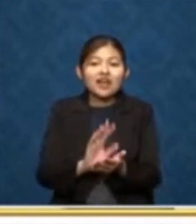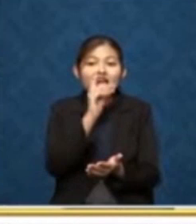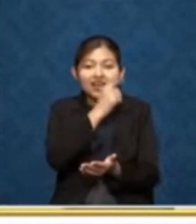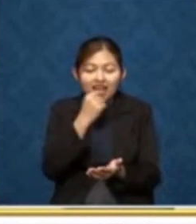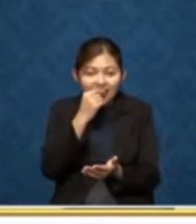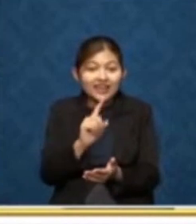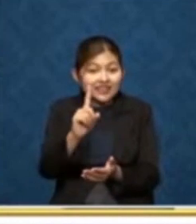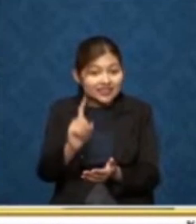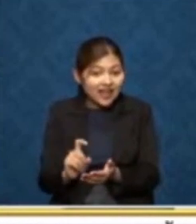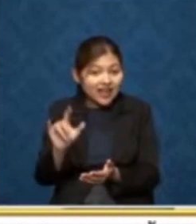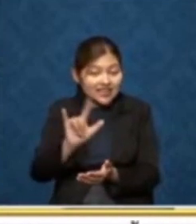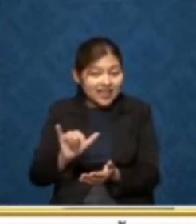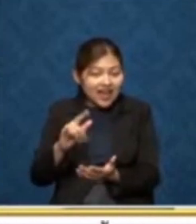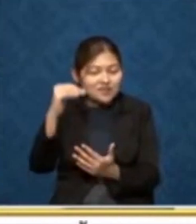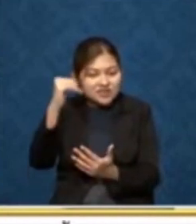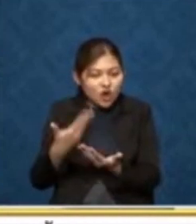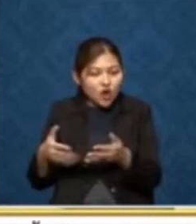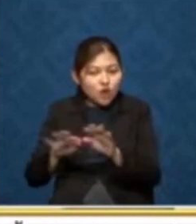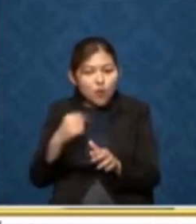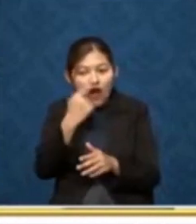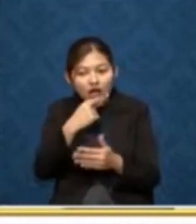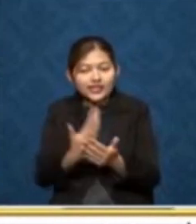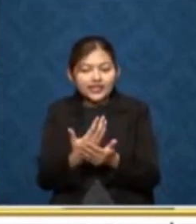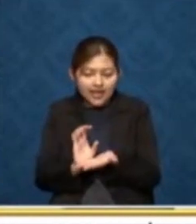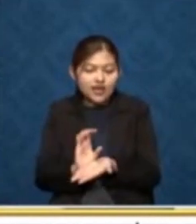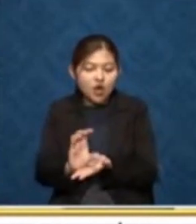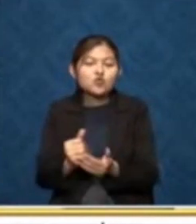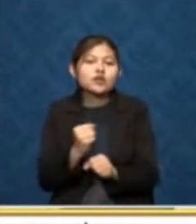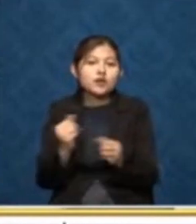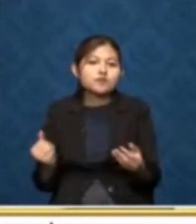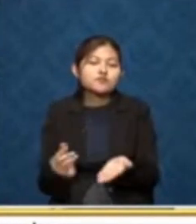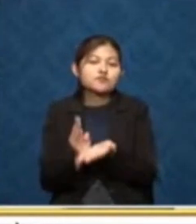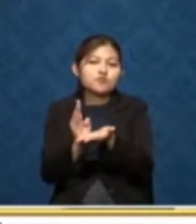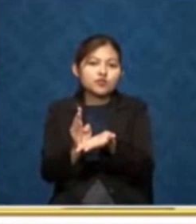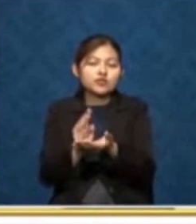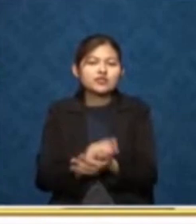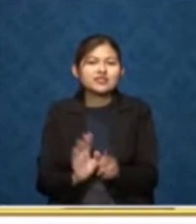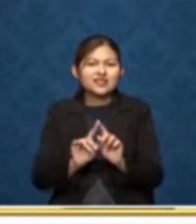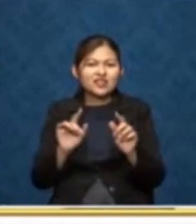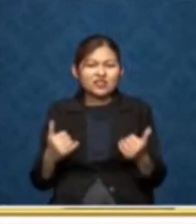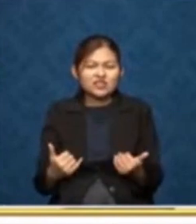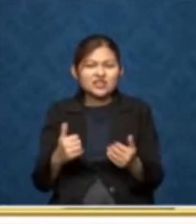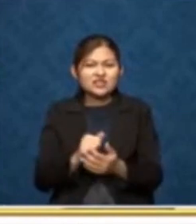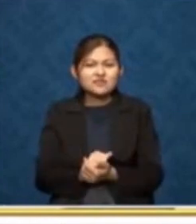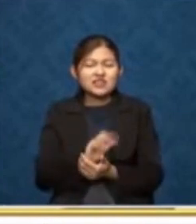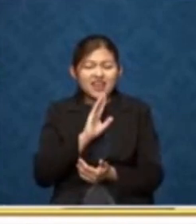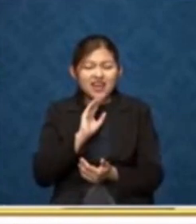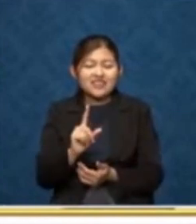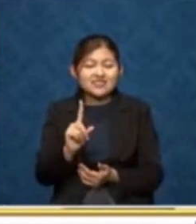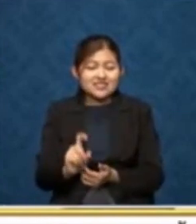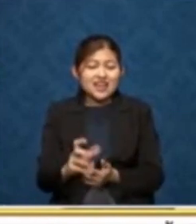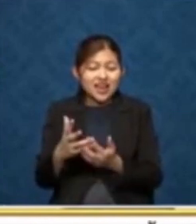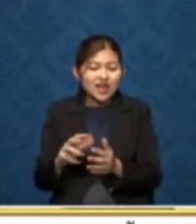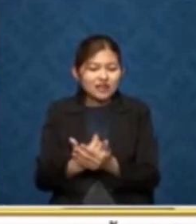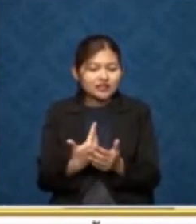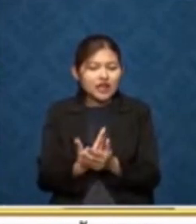พรบนี้คือมันไม่มีหลักเกณฑ์ที่ชัดเจนครับว่าเมื่อเสียชีวิตแล้วจะต้องได้เท่าไหร่จะต้องเก็บเท่าไห